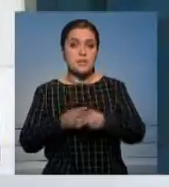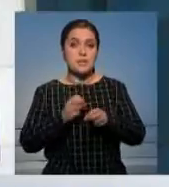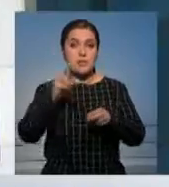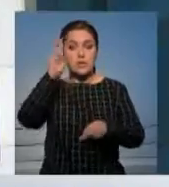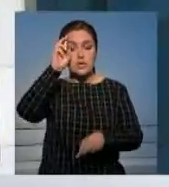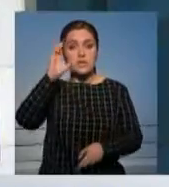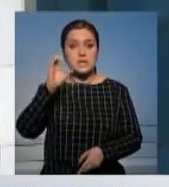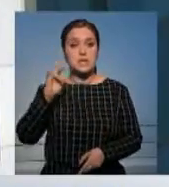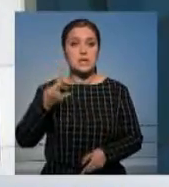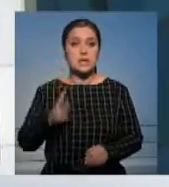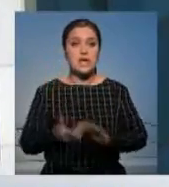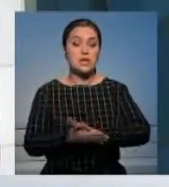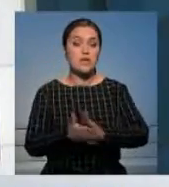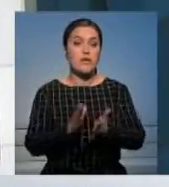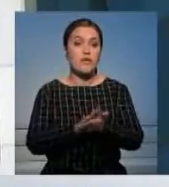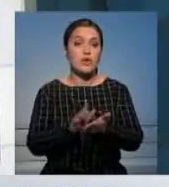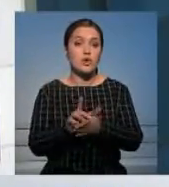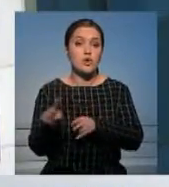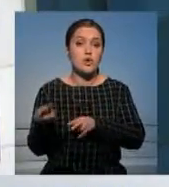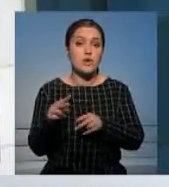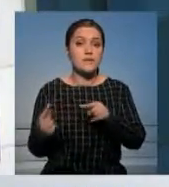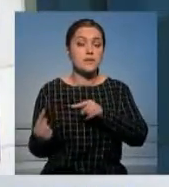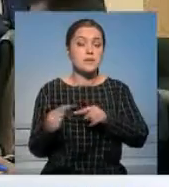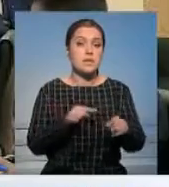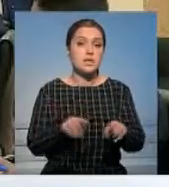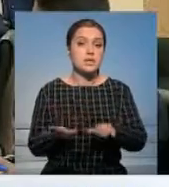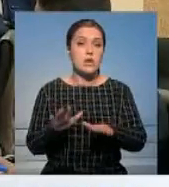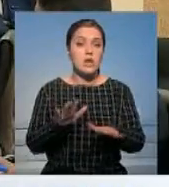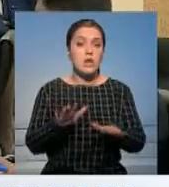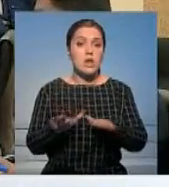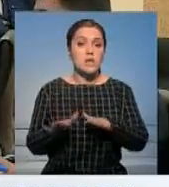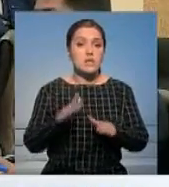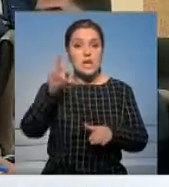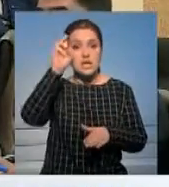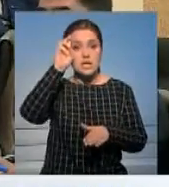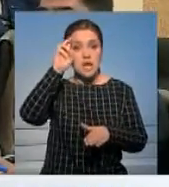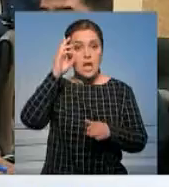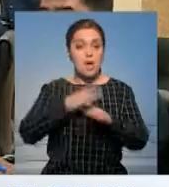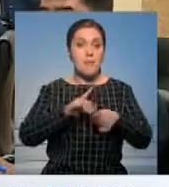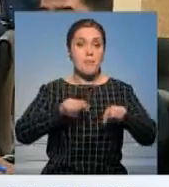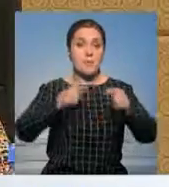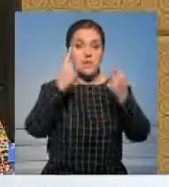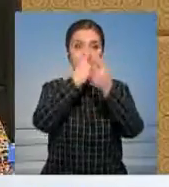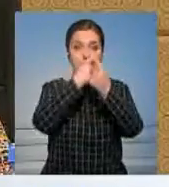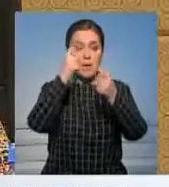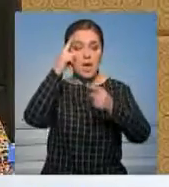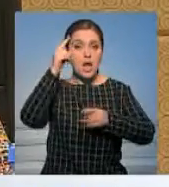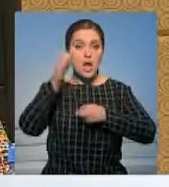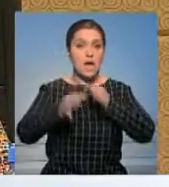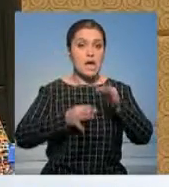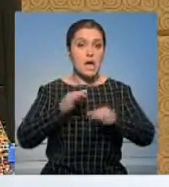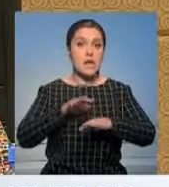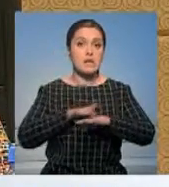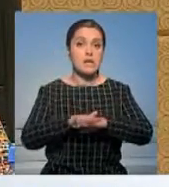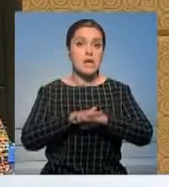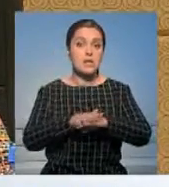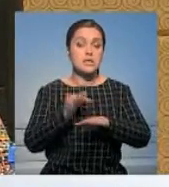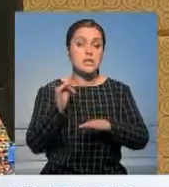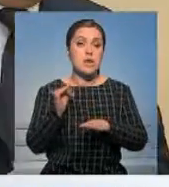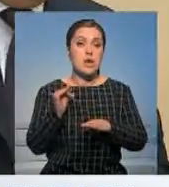безопасности в государствах СНГ. Договор также регулирует взаимодействие между странами в части передачи информации, анализа и оценки